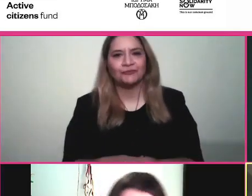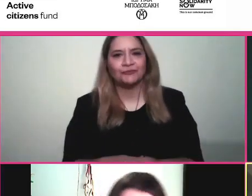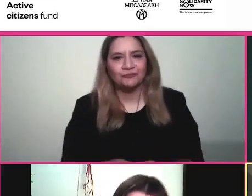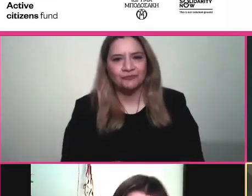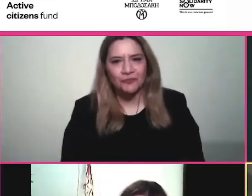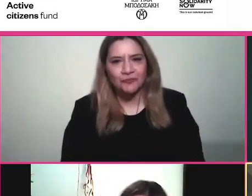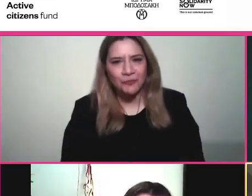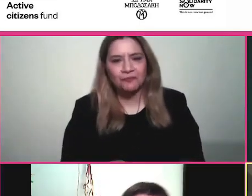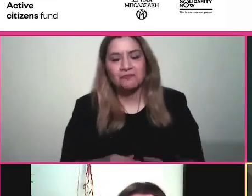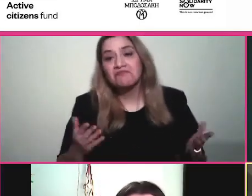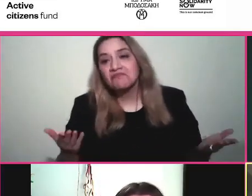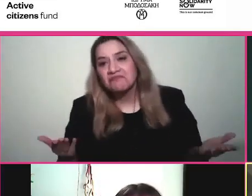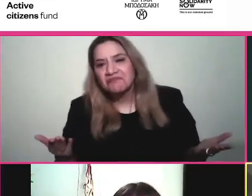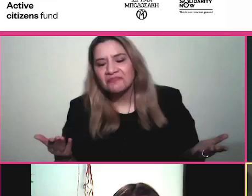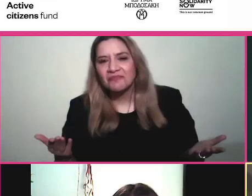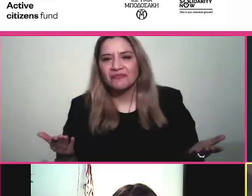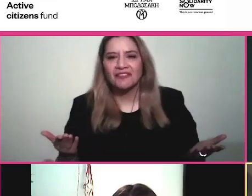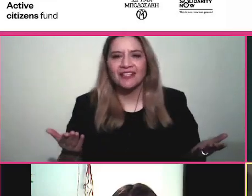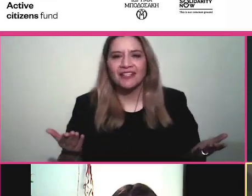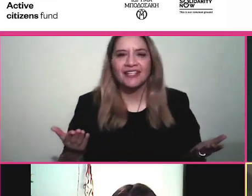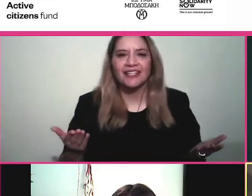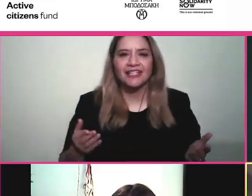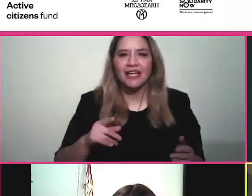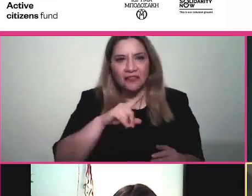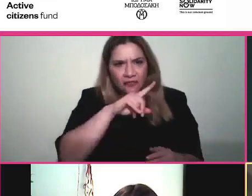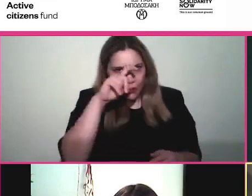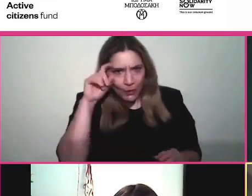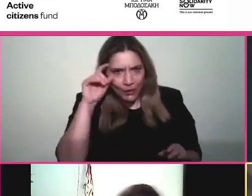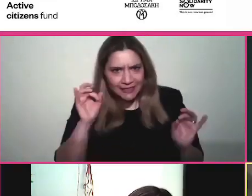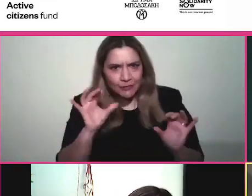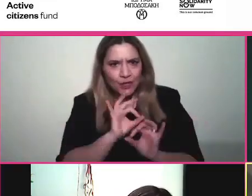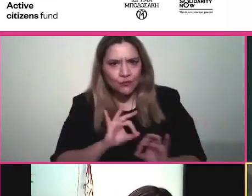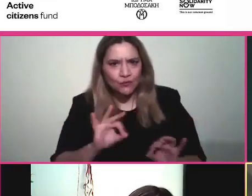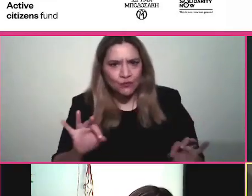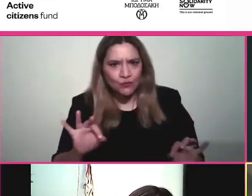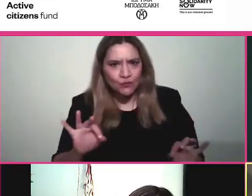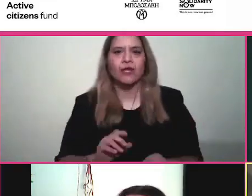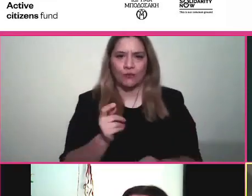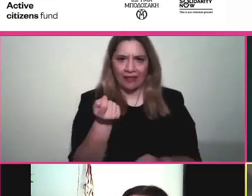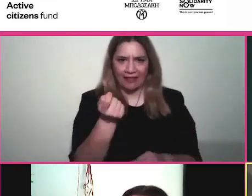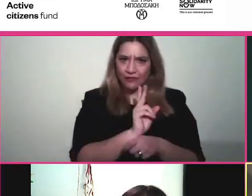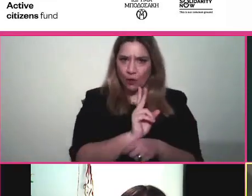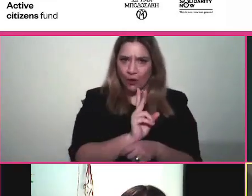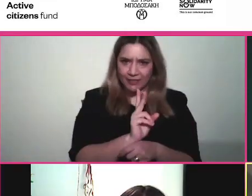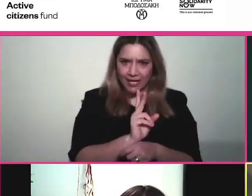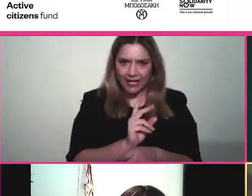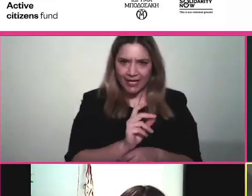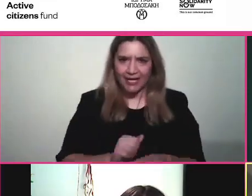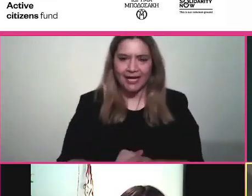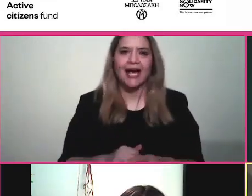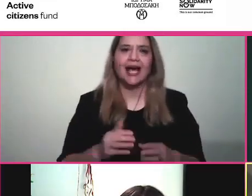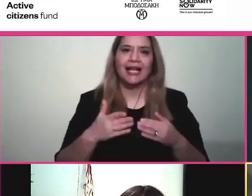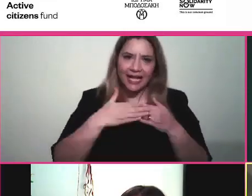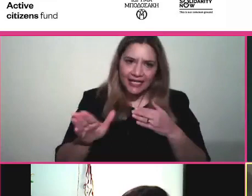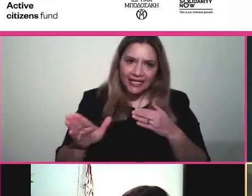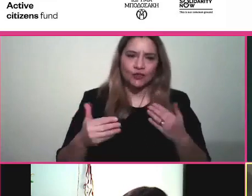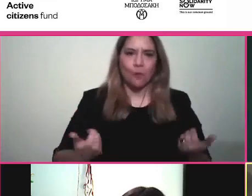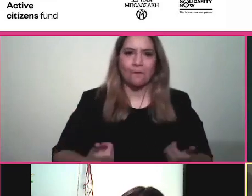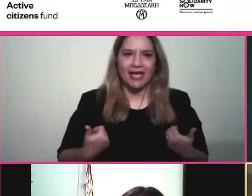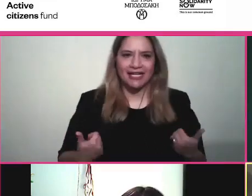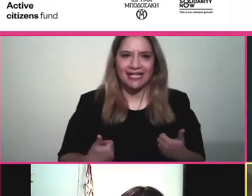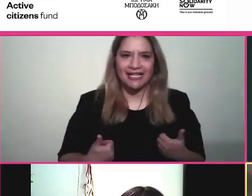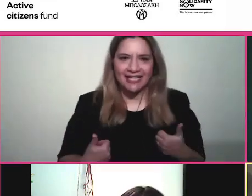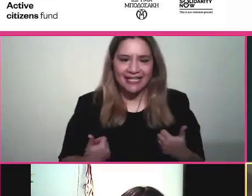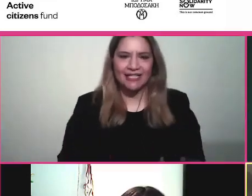ότι μήπως έχετε δυσκολίες, οπότε δώστε μου δύο λεπτάκια μόνο να ανοίξω ένα παιχνίδι για να μπορέσουμε